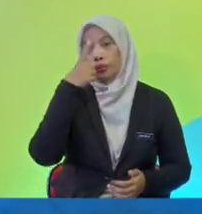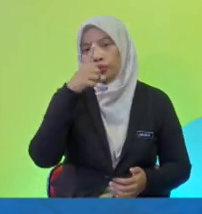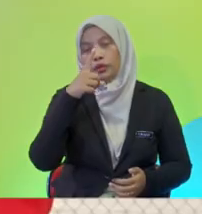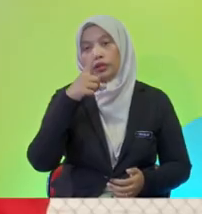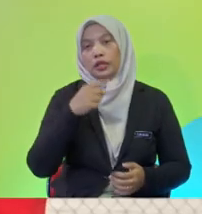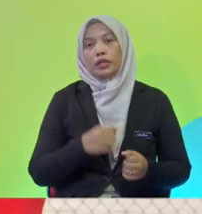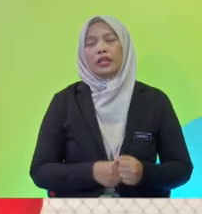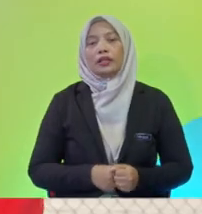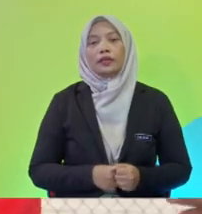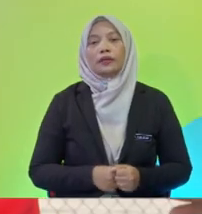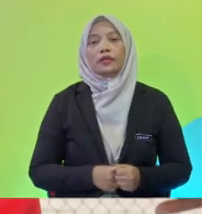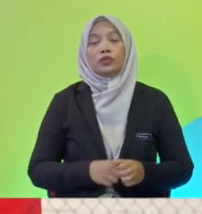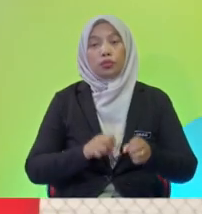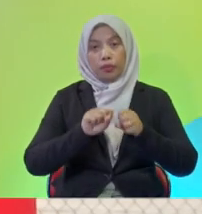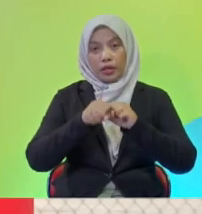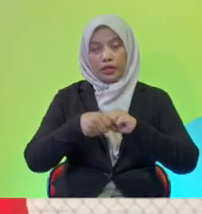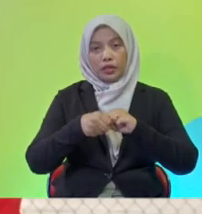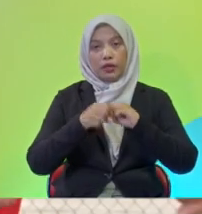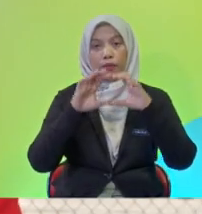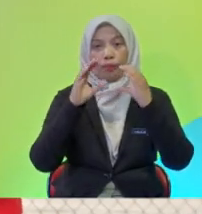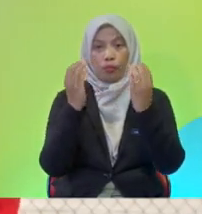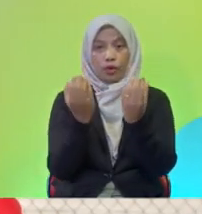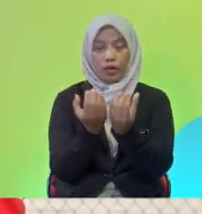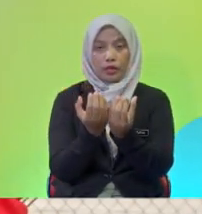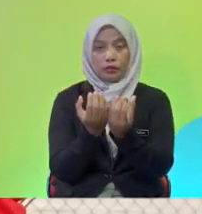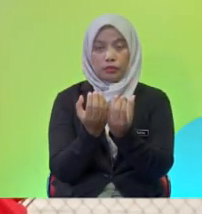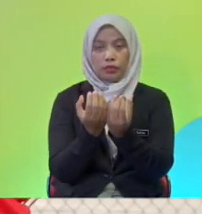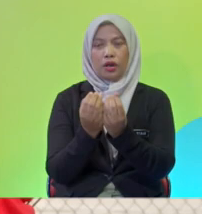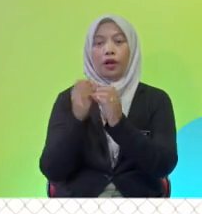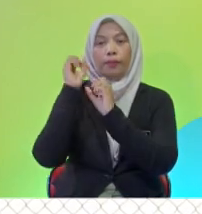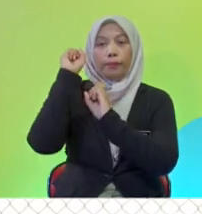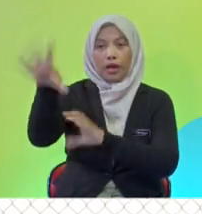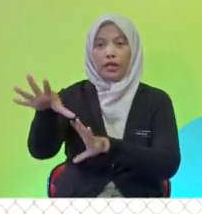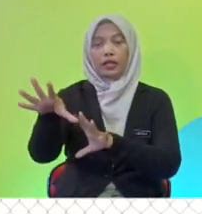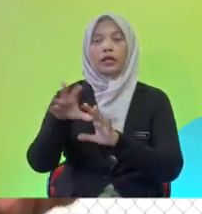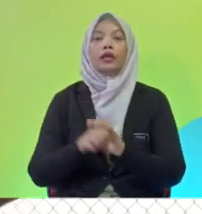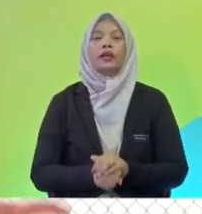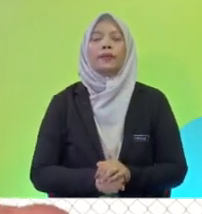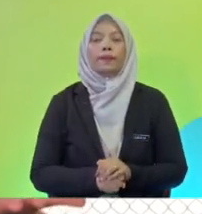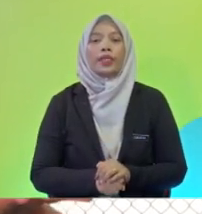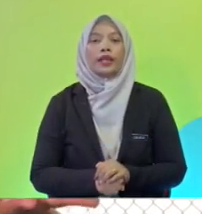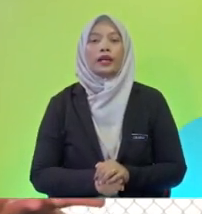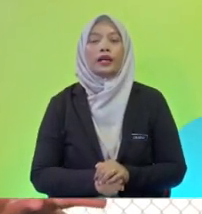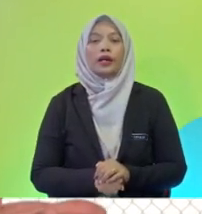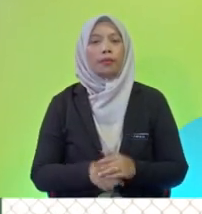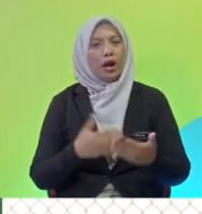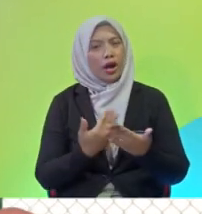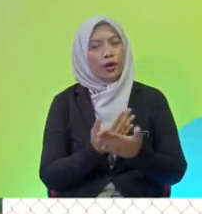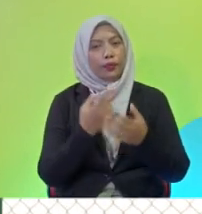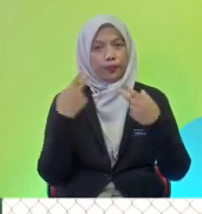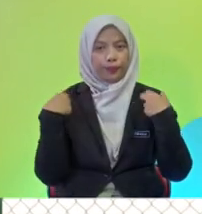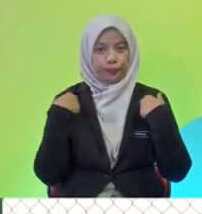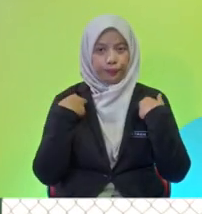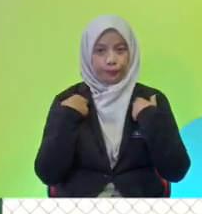kita aktifkan bola itu supaya bola itu sah untuk dibaling kepada pihak lawan. Peluru tu baru hidup. Baru hidup. Baru hidup.